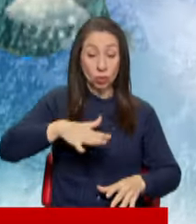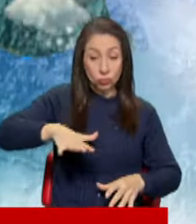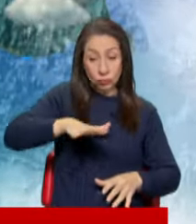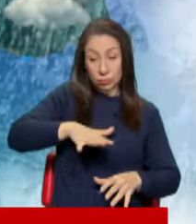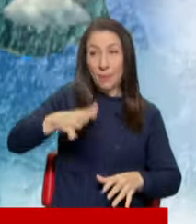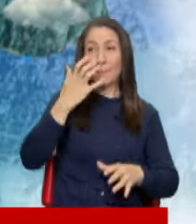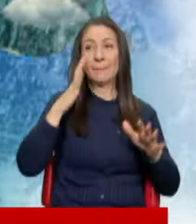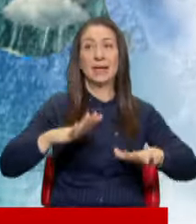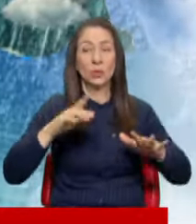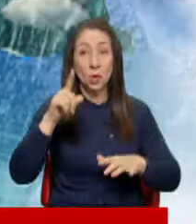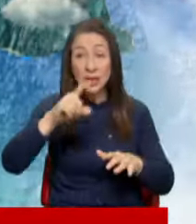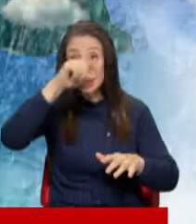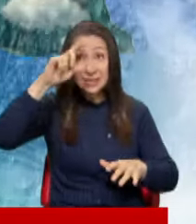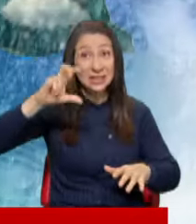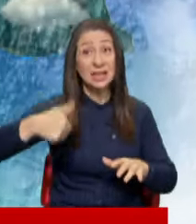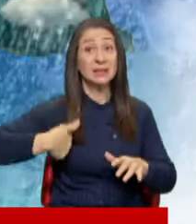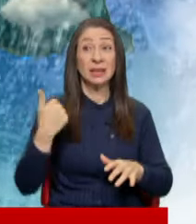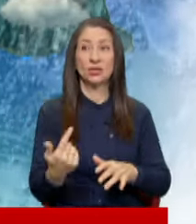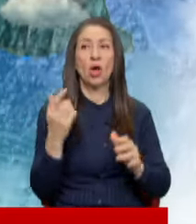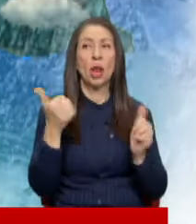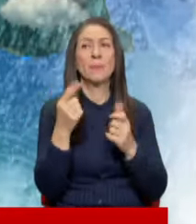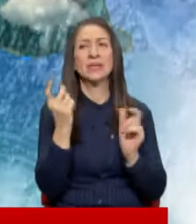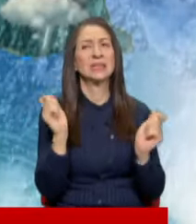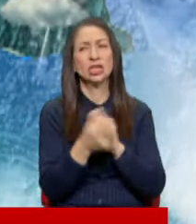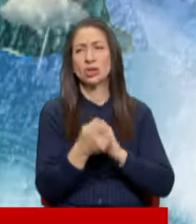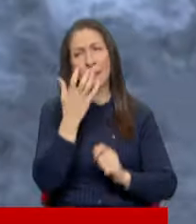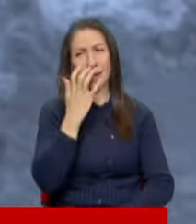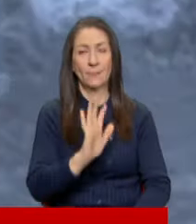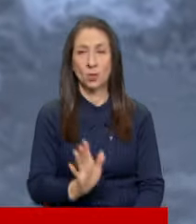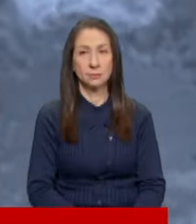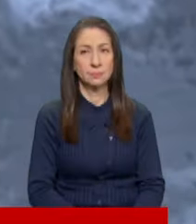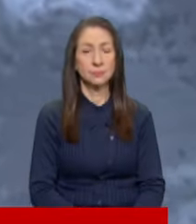kesimlerinde bekleniyor sıcaklık değerlerinde önemli bir değişiklik